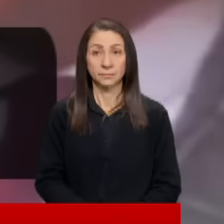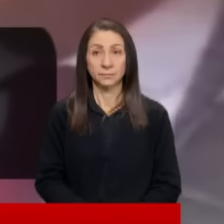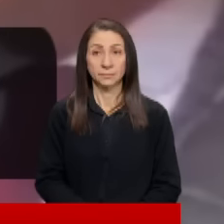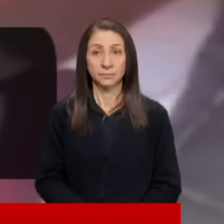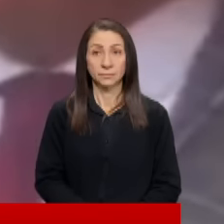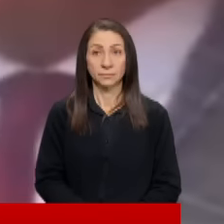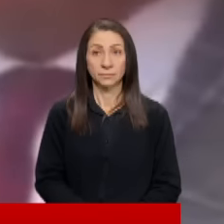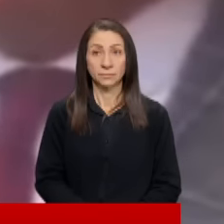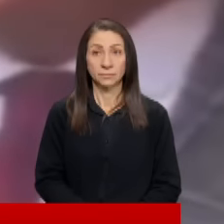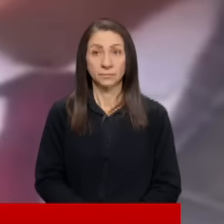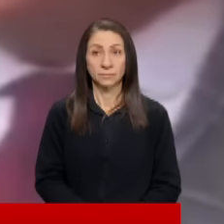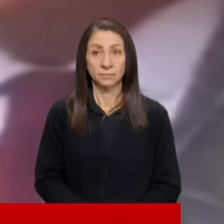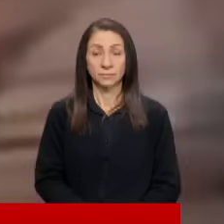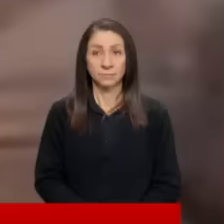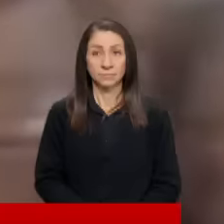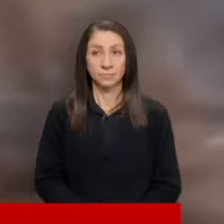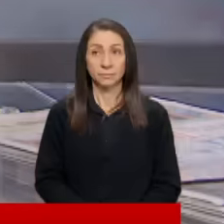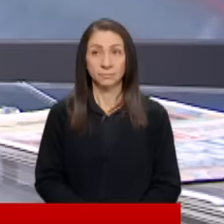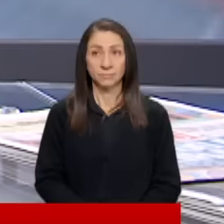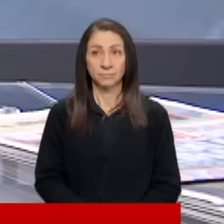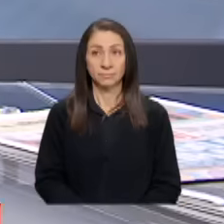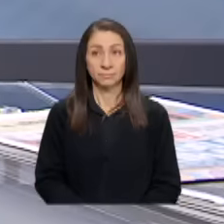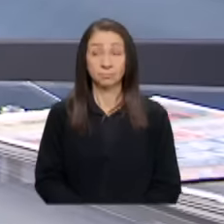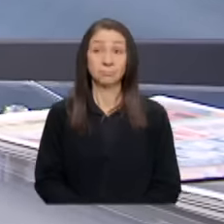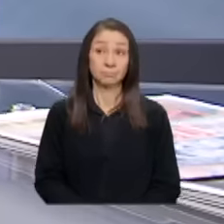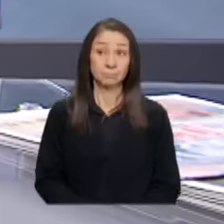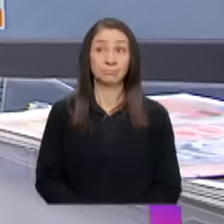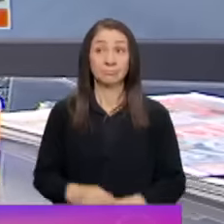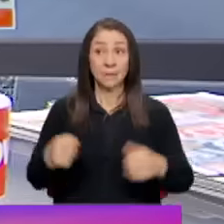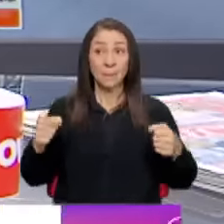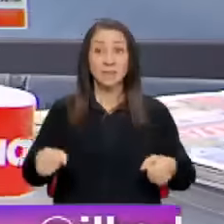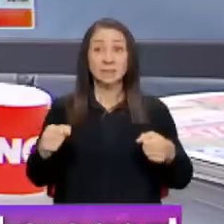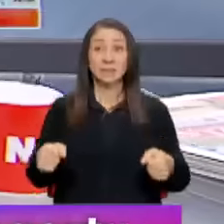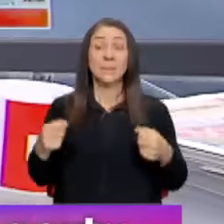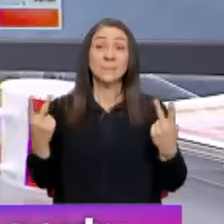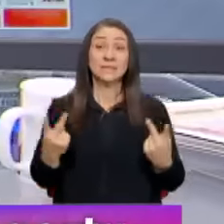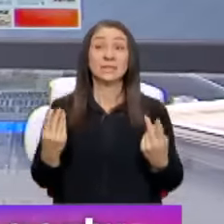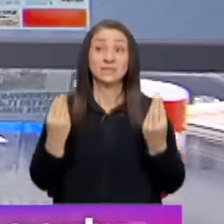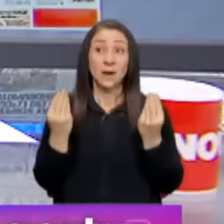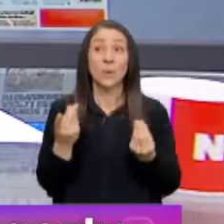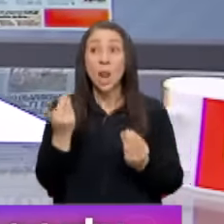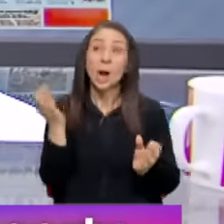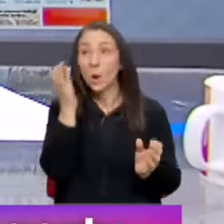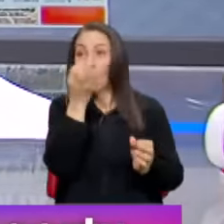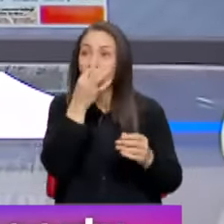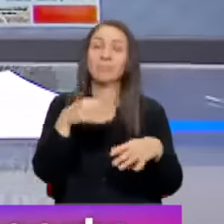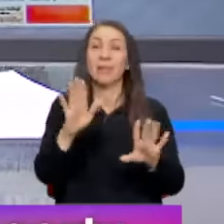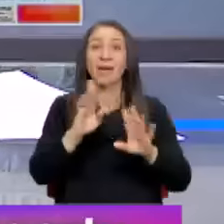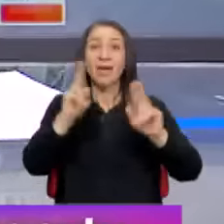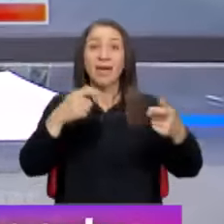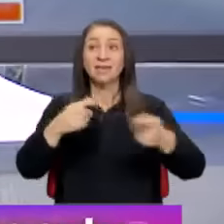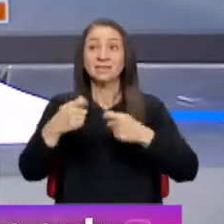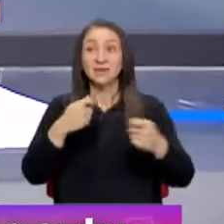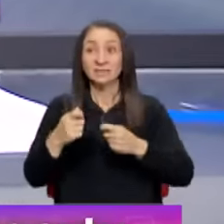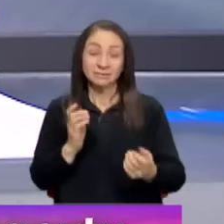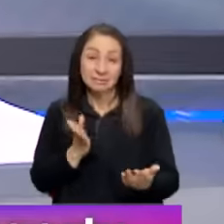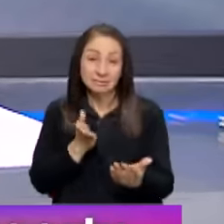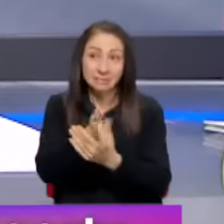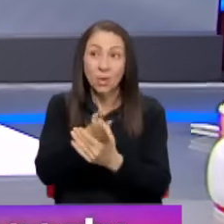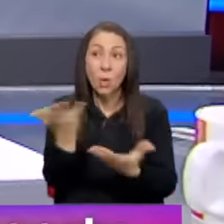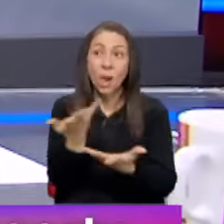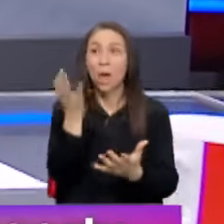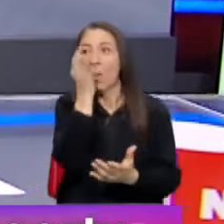de düzgün bir duamızı edemiyoruz. Pazardan mesaj vermek öyle kolay değil. Esnafın arasına çıkmak